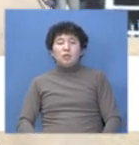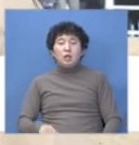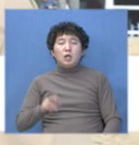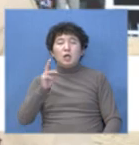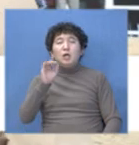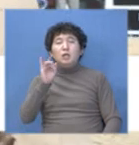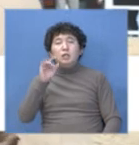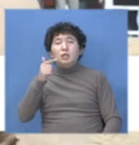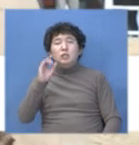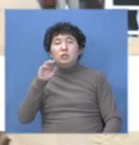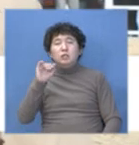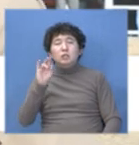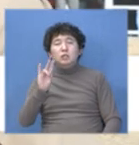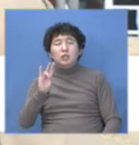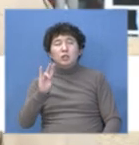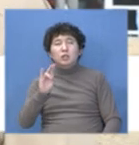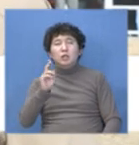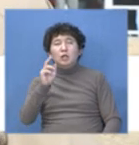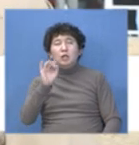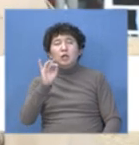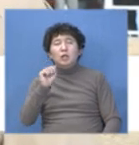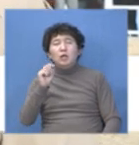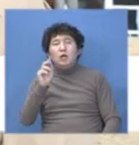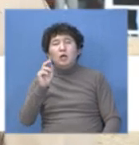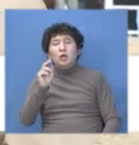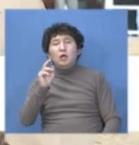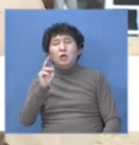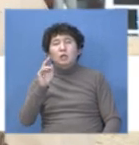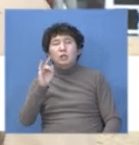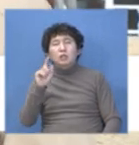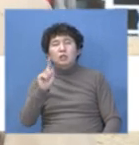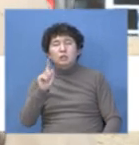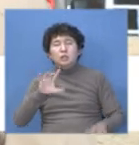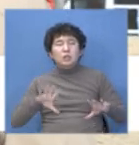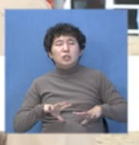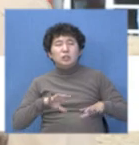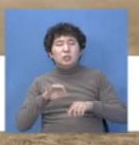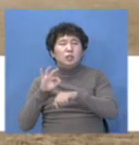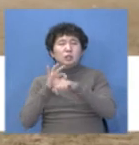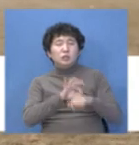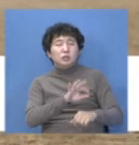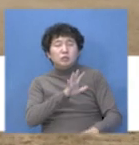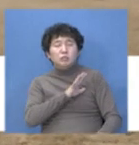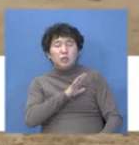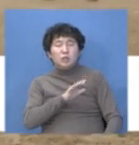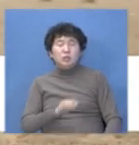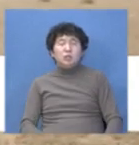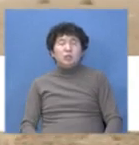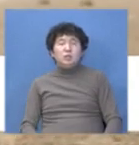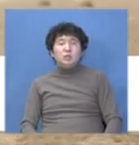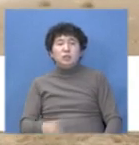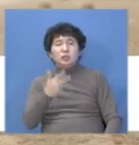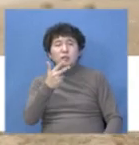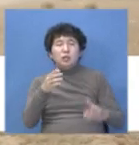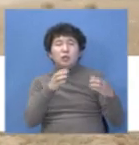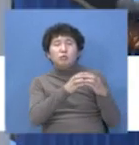Қарағыз деген атақты бәйге жүйрік келіп отыр. Оның өзі біз үшін қуанышты, үлкен дүлдүлдер келіп жатқаны. Бәйге бойынша үш топтық